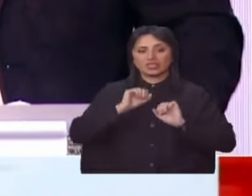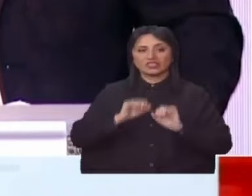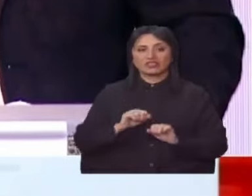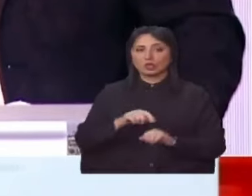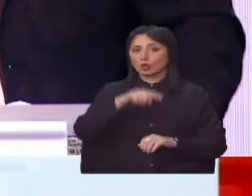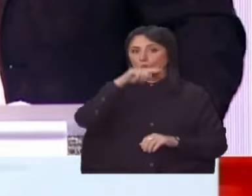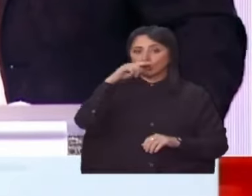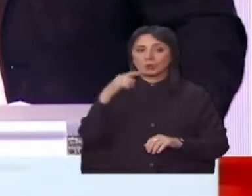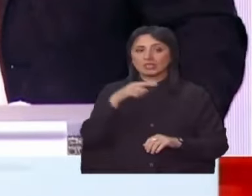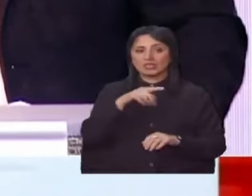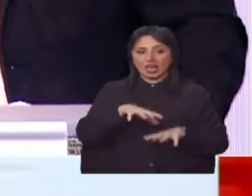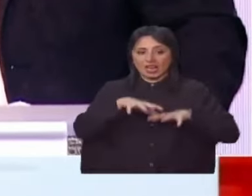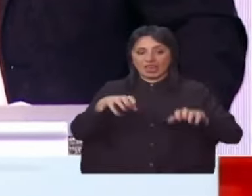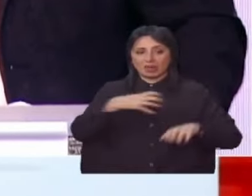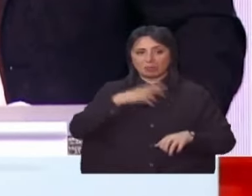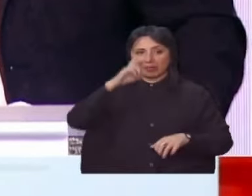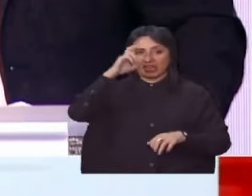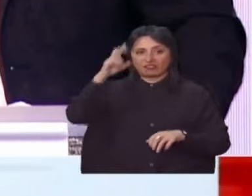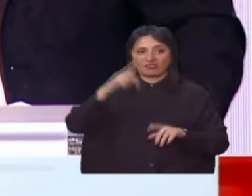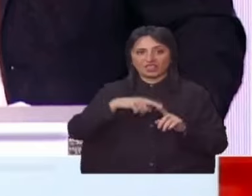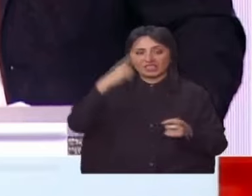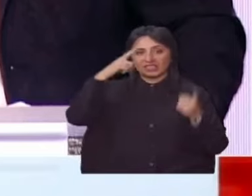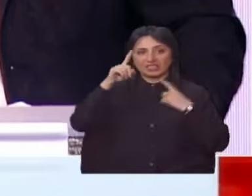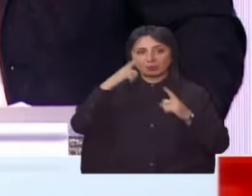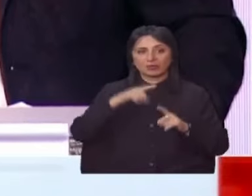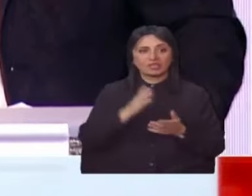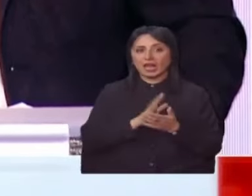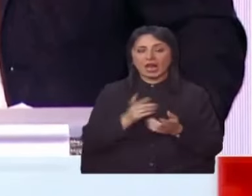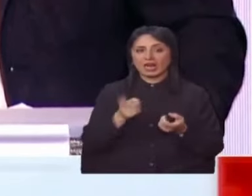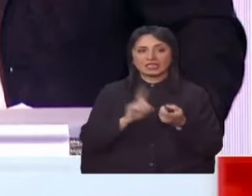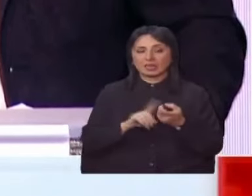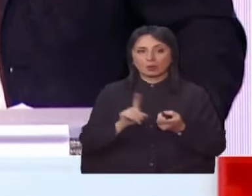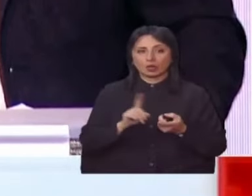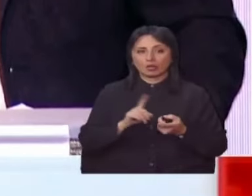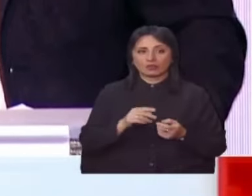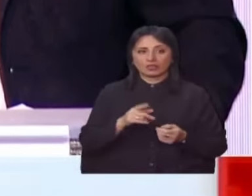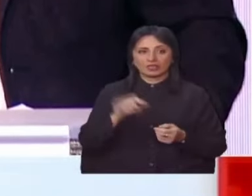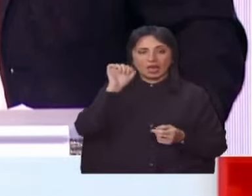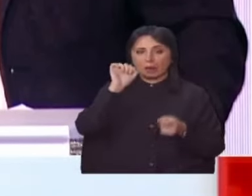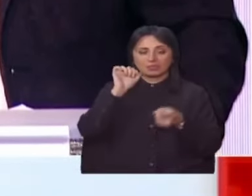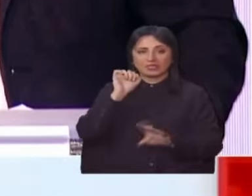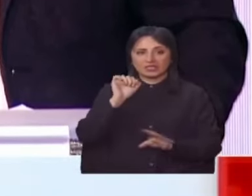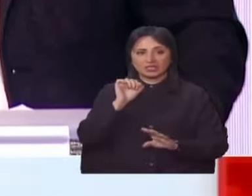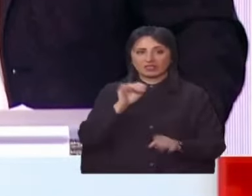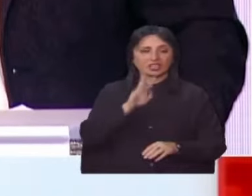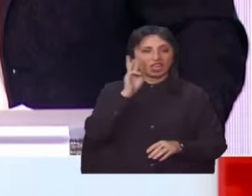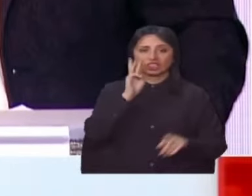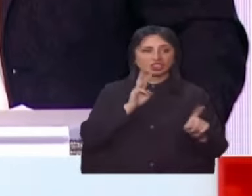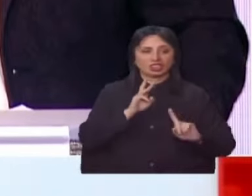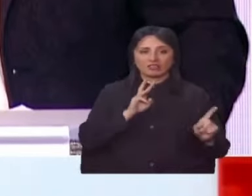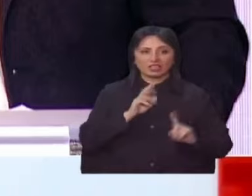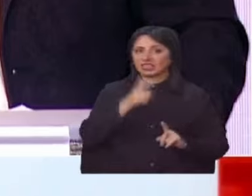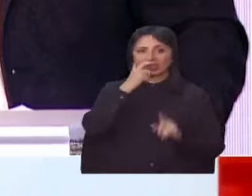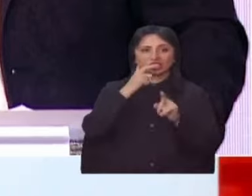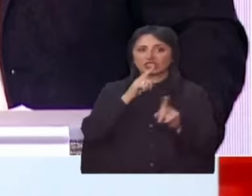და რუსეთის იმპერიალისტური და შოვინისტური რაღაც იდეები არ არის დამოკიდებული არც ზვიად გამსახურდიაზე, არც ედუარდ შევარდნაძეზე, არც